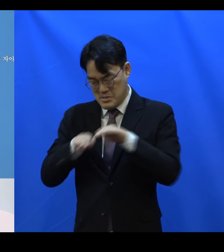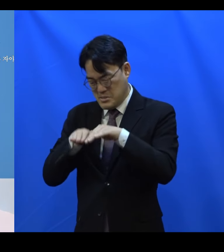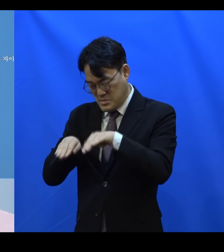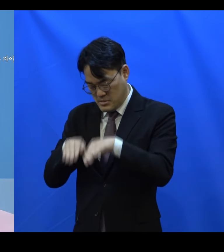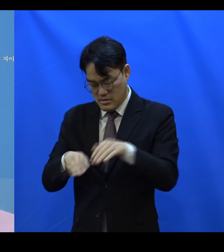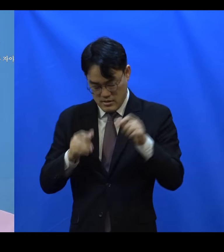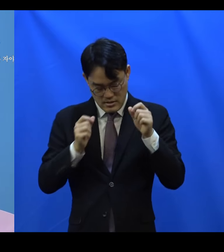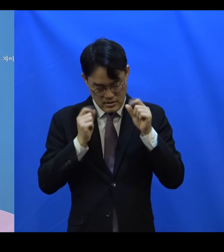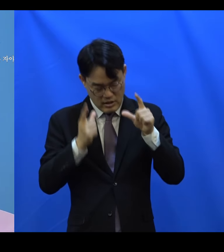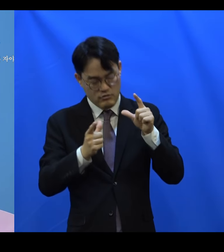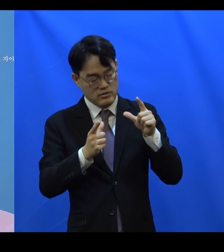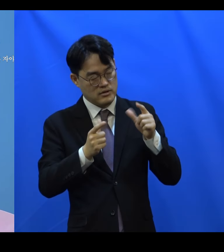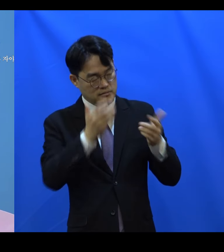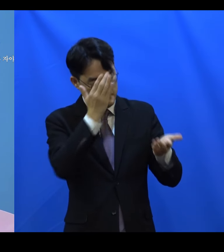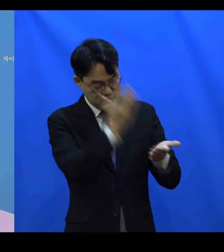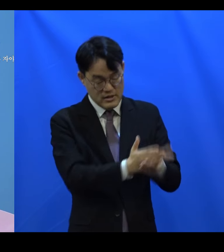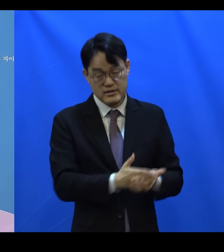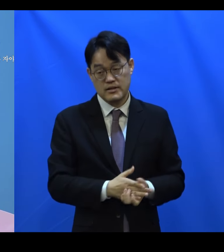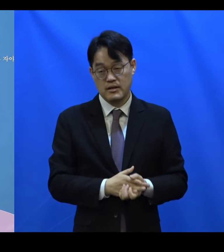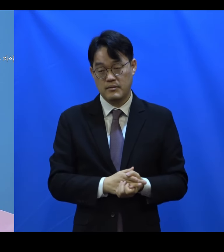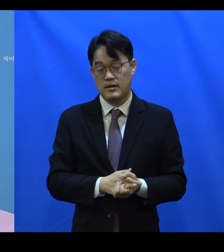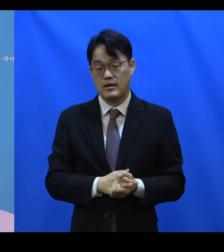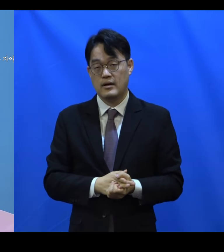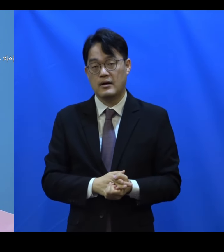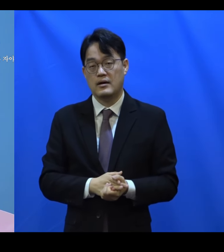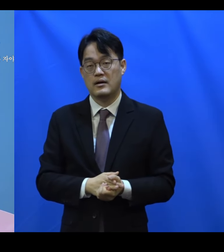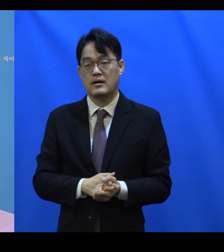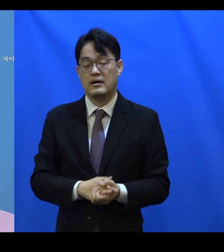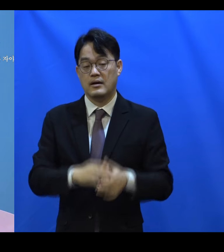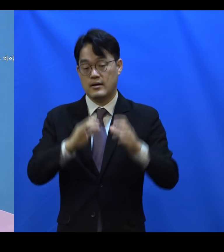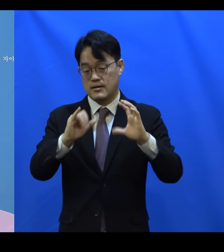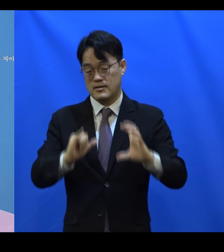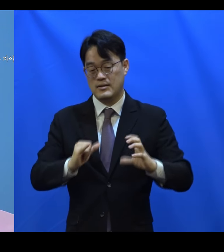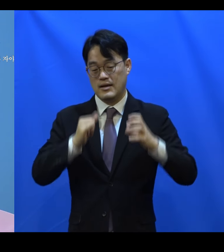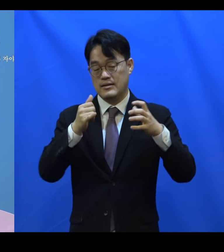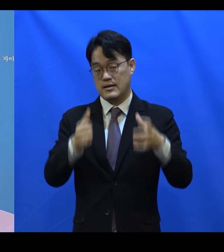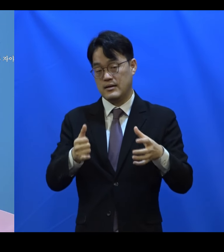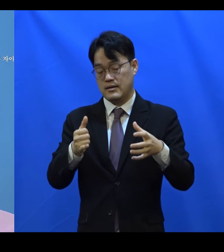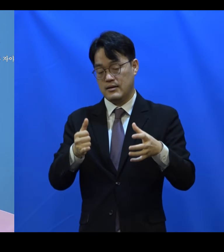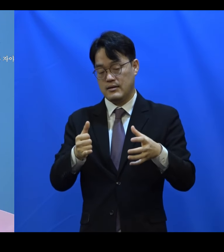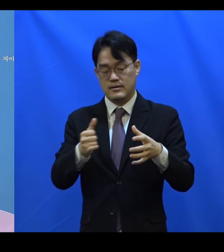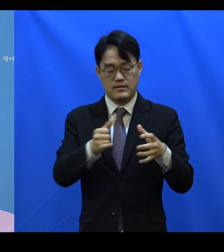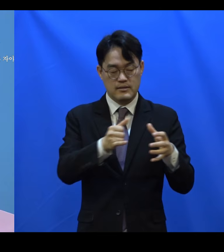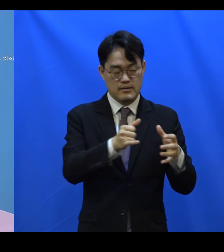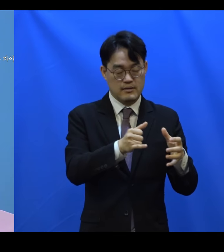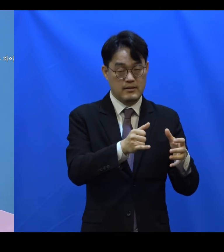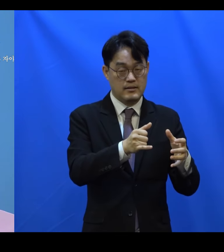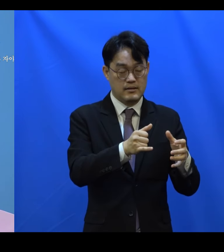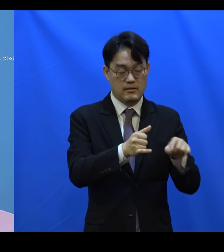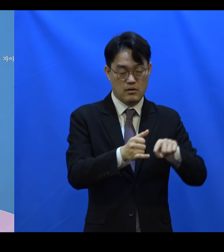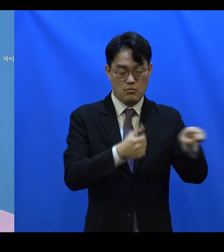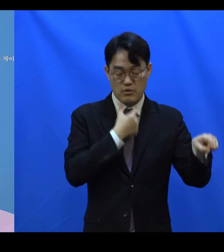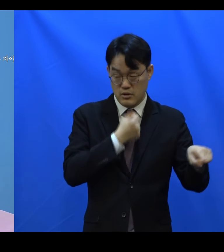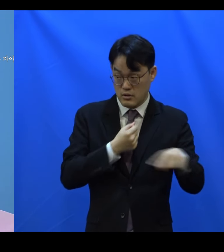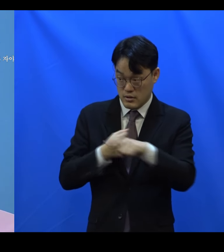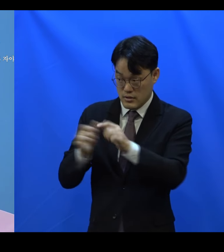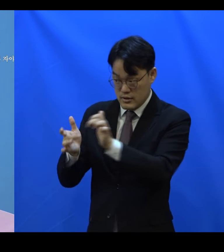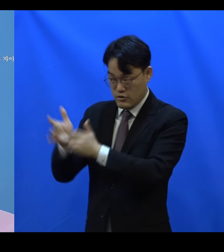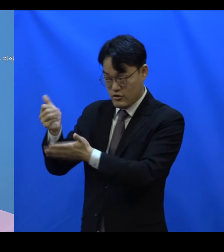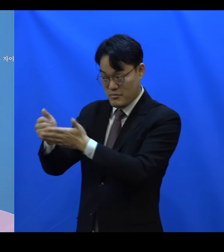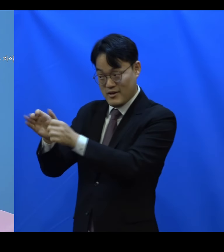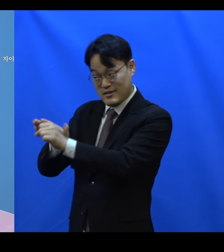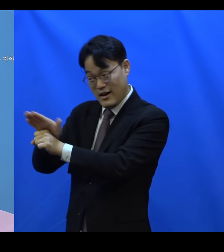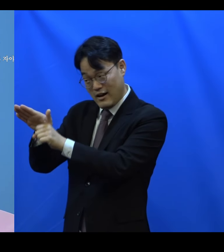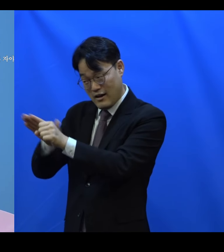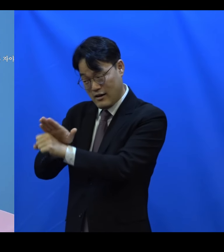여러분, 세상에서 경험할 수 있는 최상의 사랑은 뭘까요? 그리스도의 사랑입니다. 그리스도의 사랑과 비교할 수 있는 것은